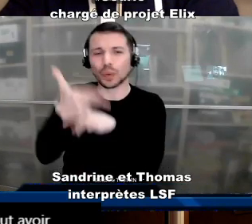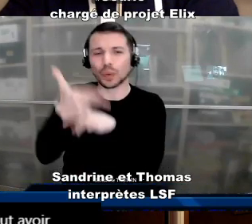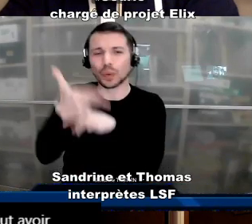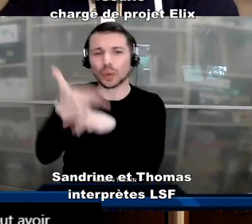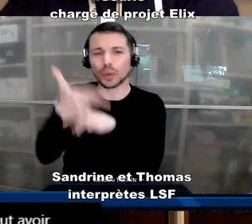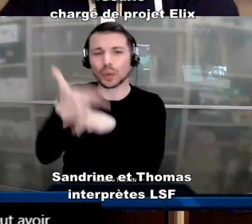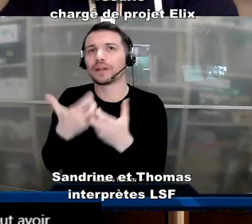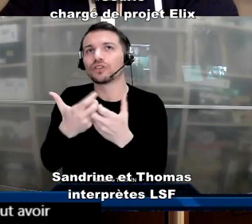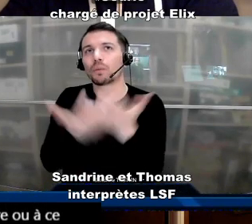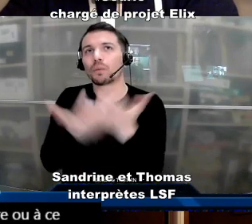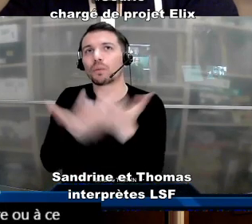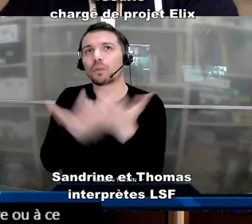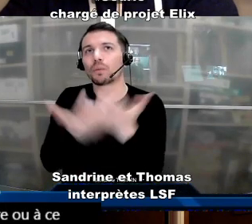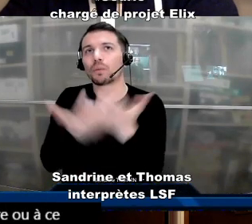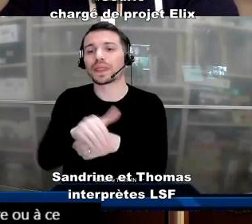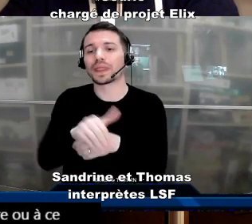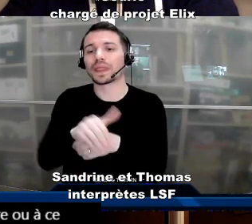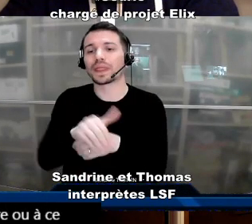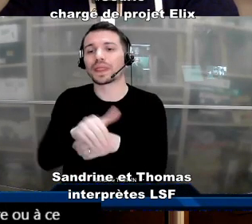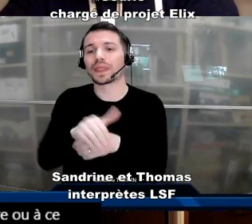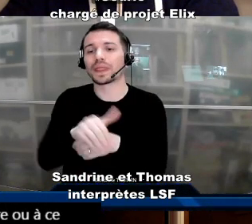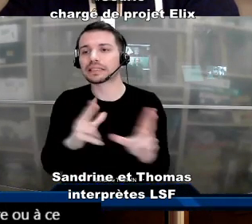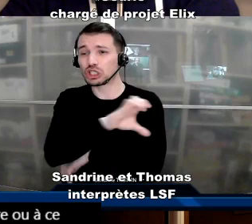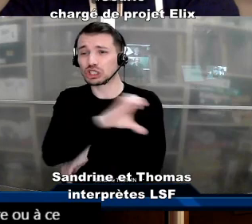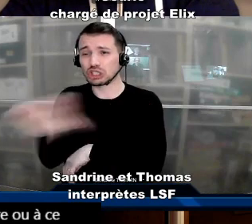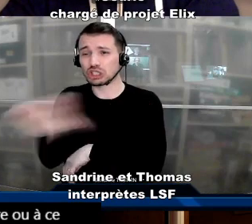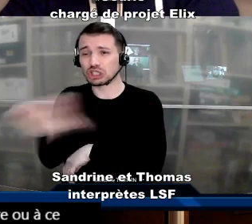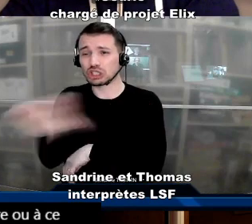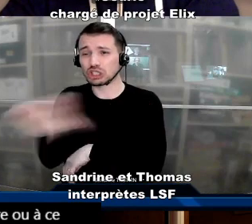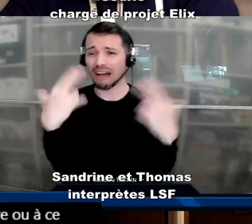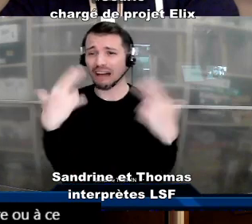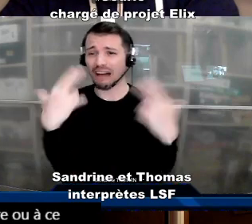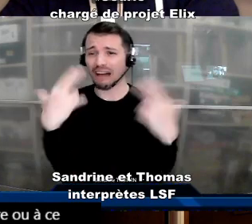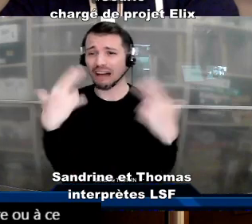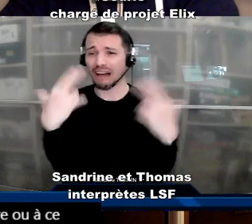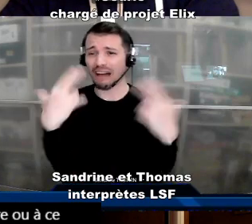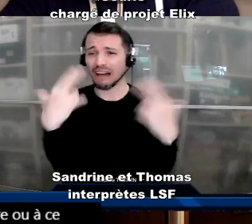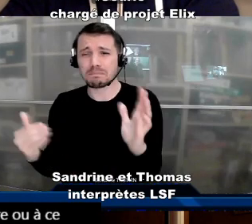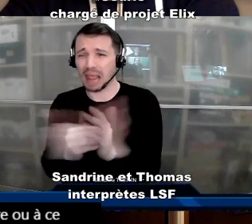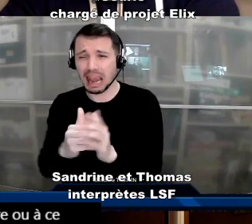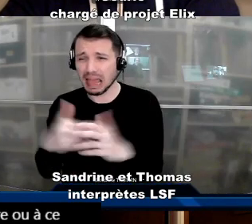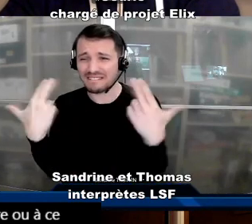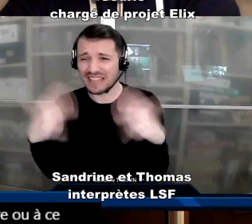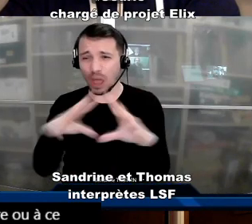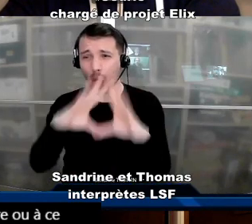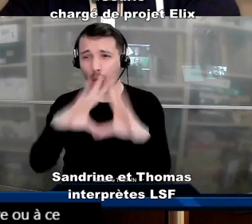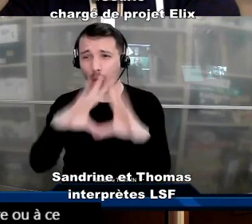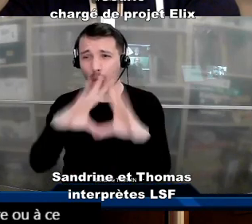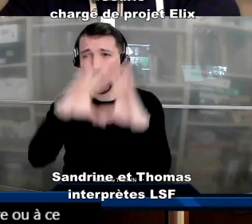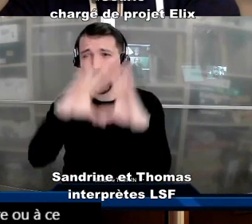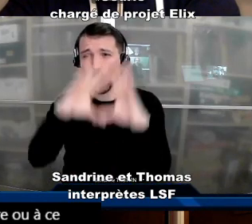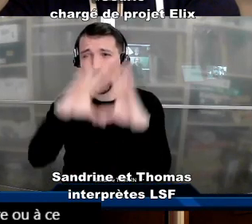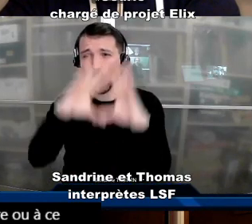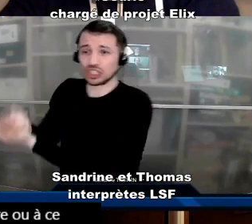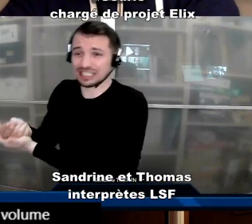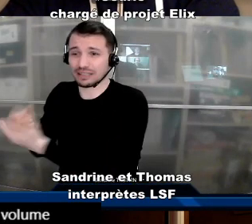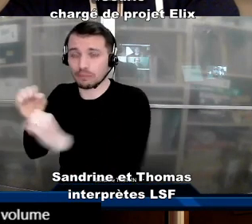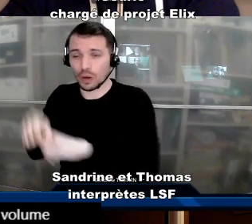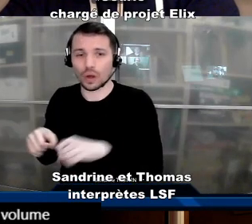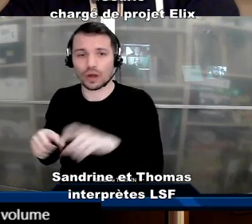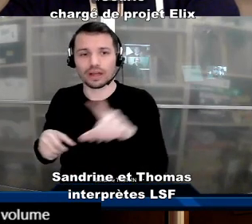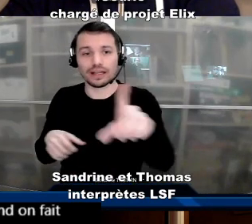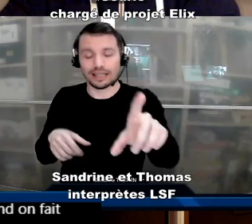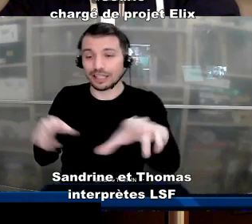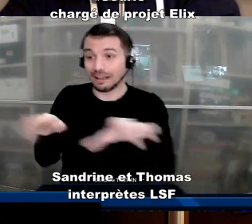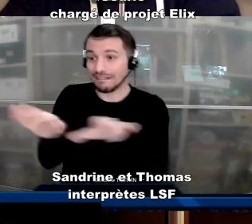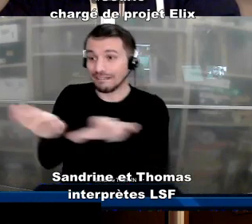on se retrouve avec plusieurs centaines de vidéos, voire plusieurs milliers de vidéos. Et donc Une le. journée de. Excuse-moi, c'est Ouais. pour appuyer.